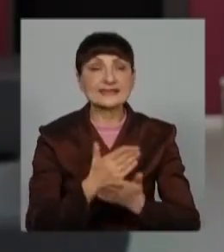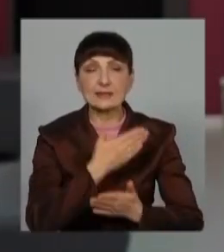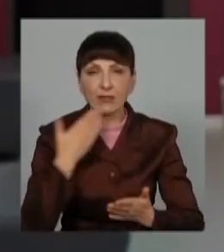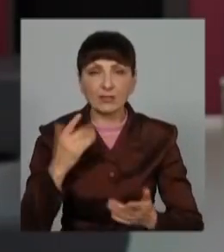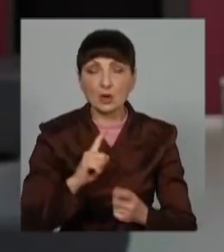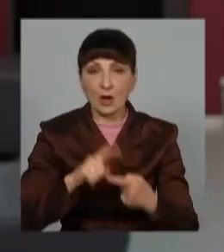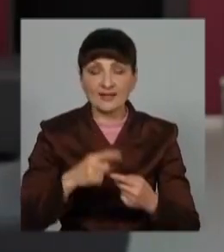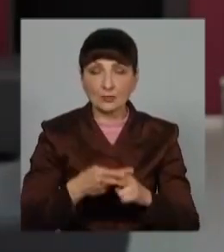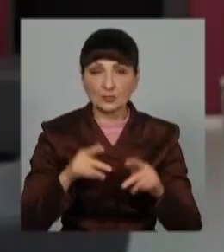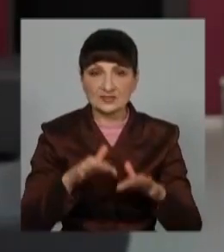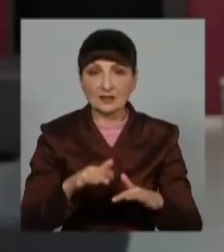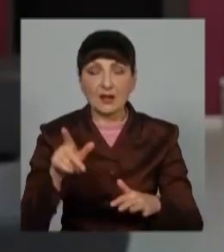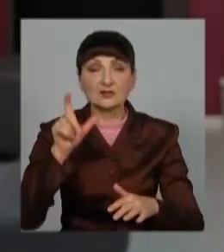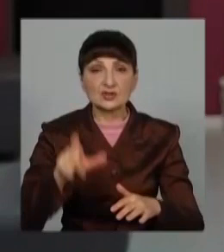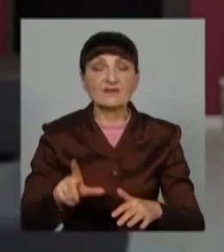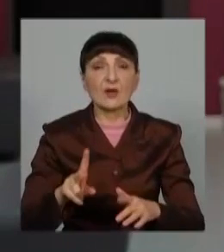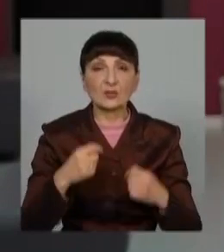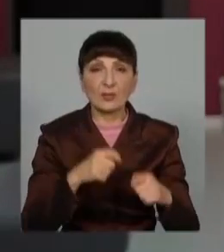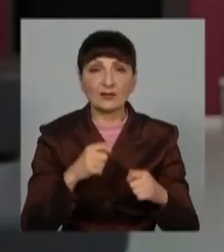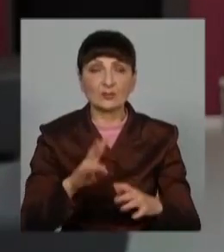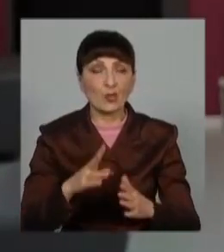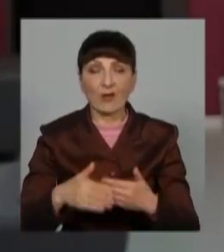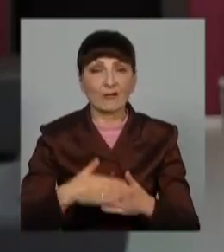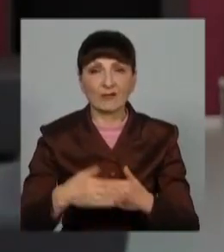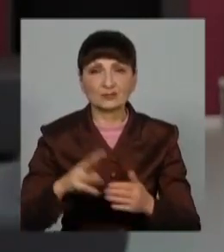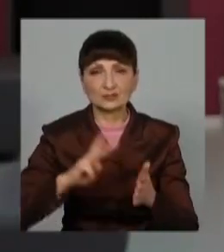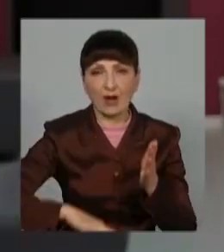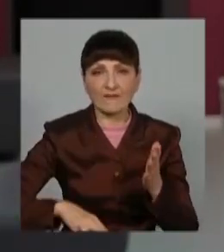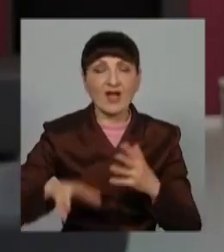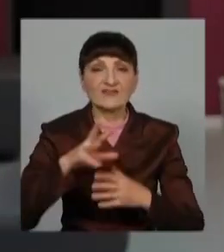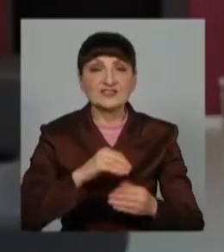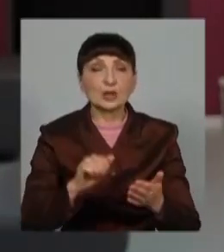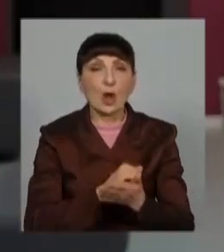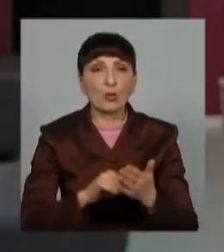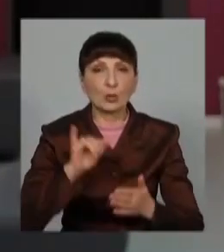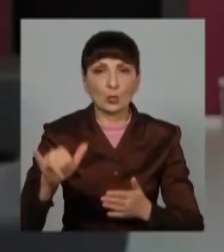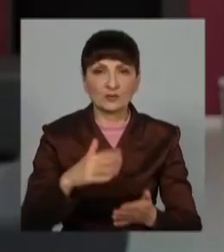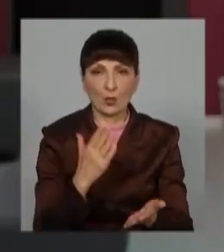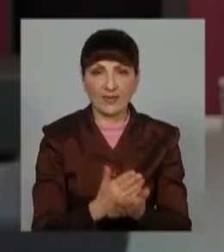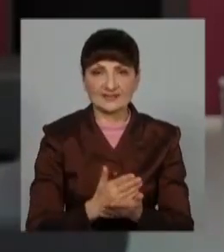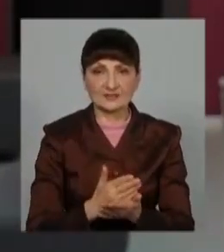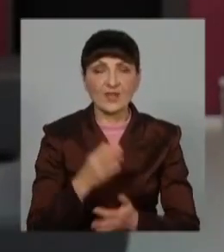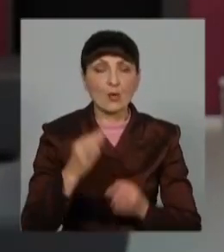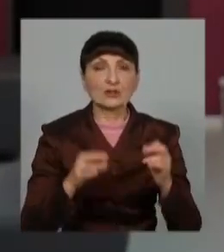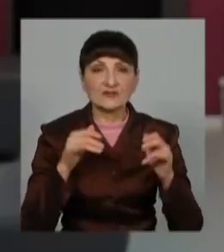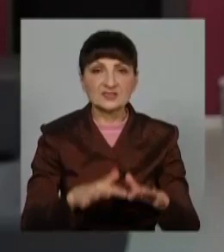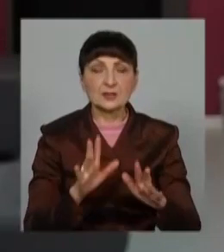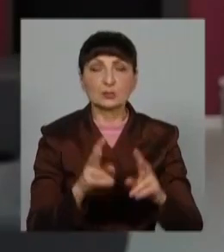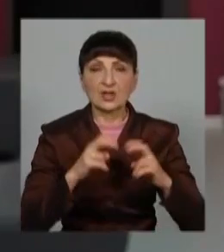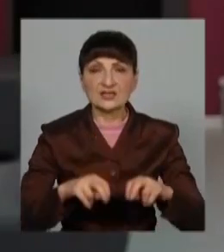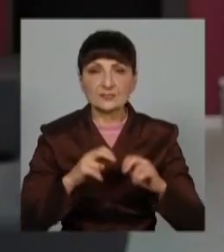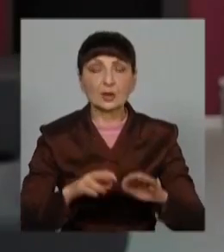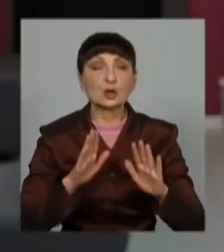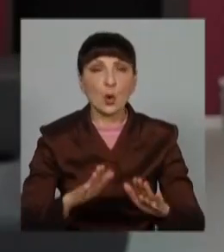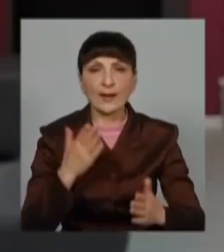дела то продавец может отделаться лишь административным штрафом так как все подтверждающие документы у него есть уголовное дело будет рассматриваться